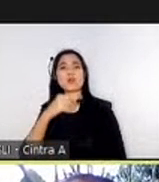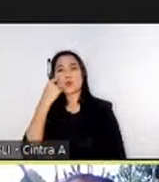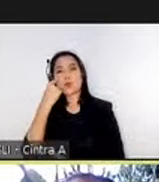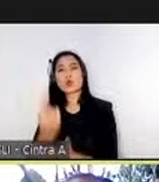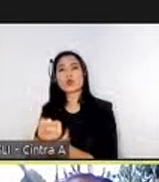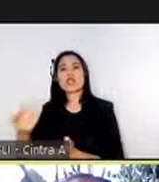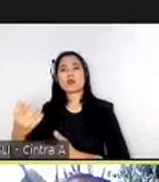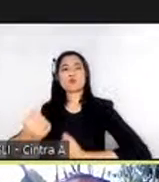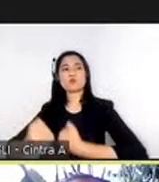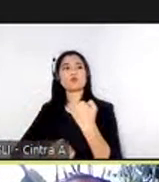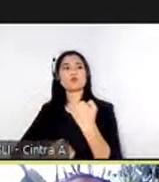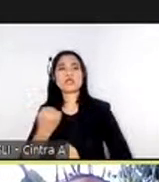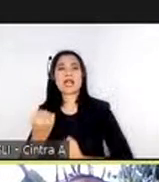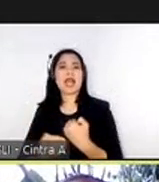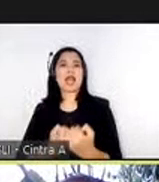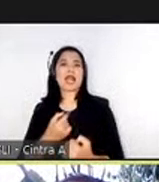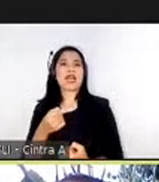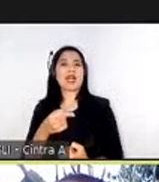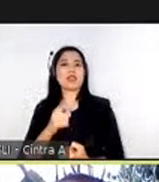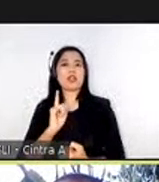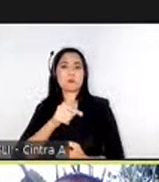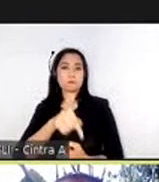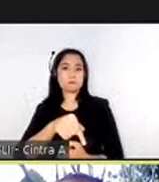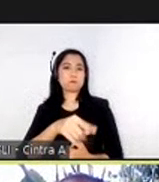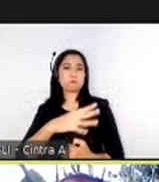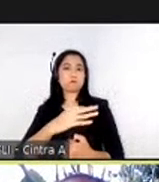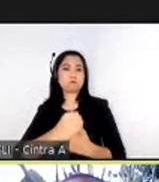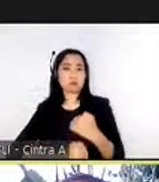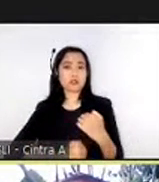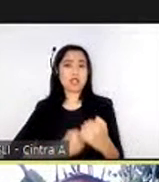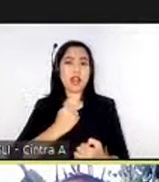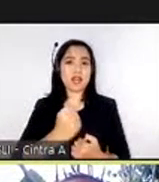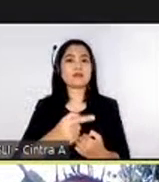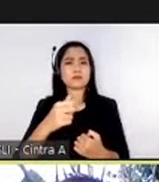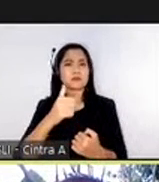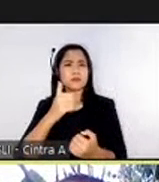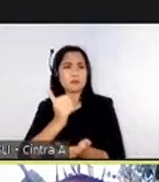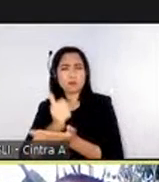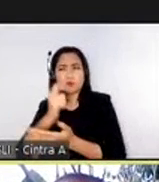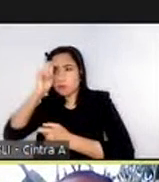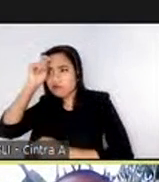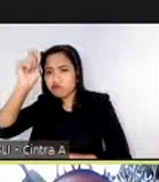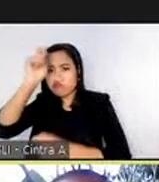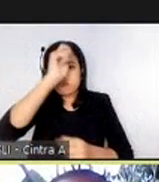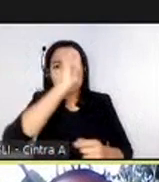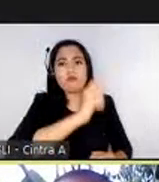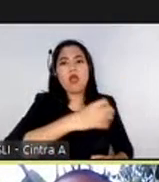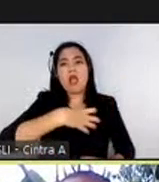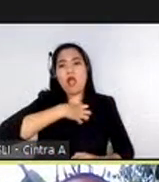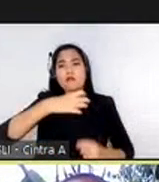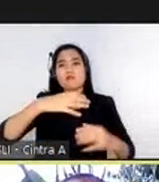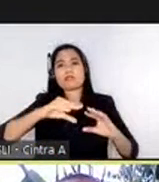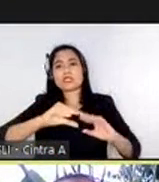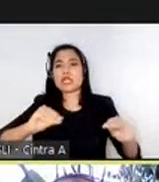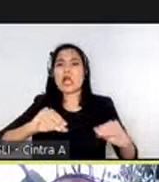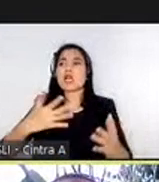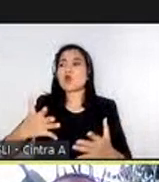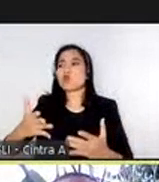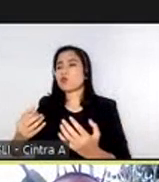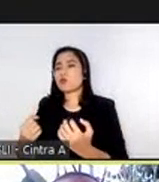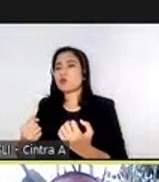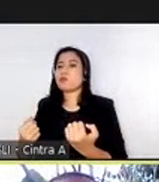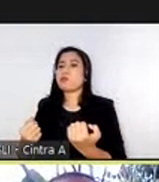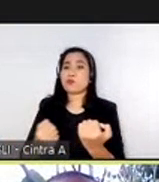perusahaan bahwa perusahaan terus bisa menghormati hak-hak pekerja atau mendukung apa yang EE